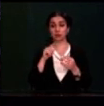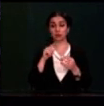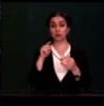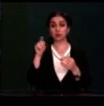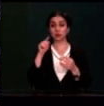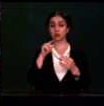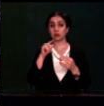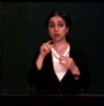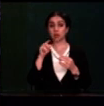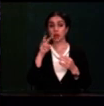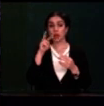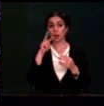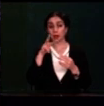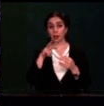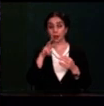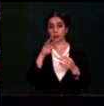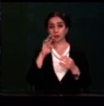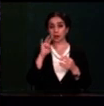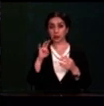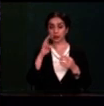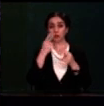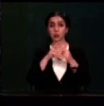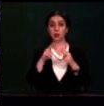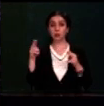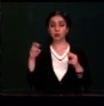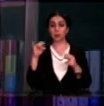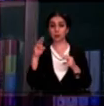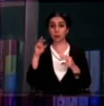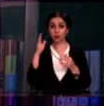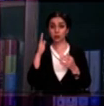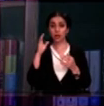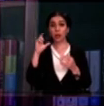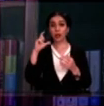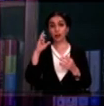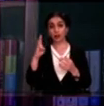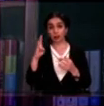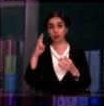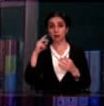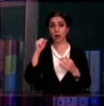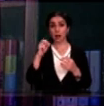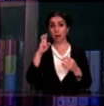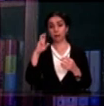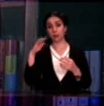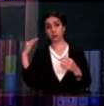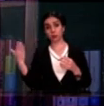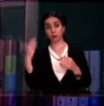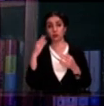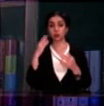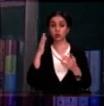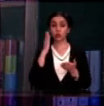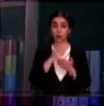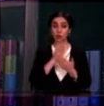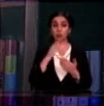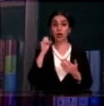Demak, MN to'g'ri chiziq AB tekislikka perpendikular va N nuqta AB tomonda yotadi. M